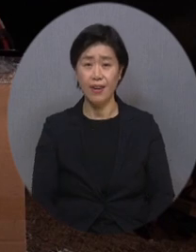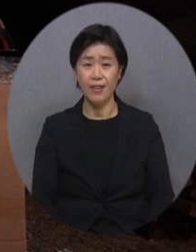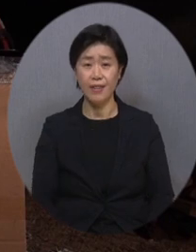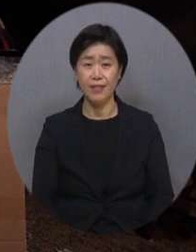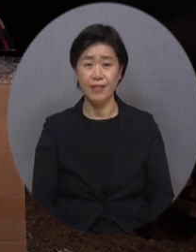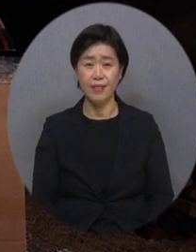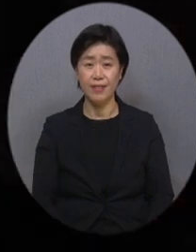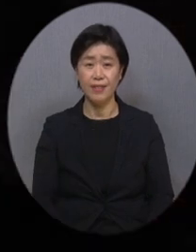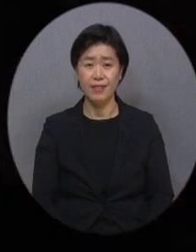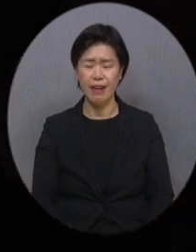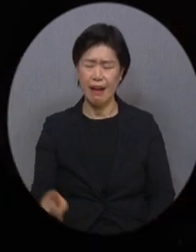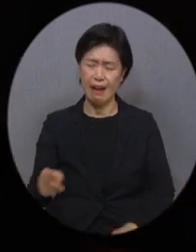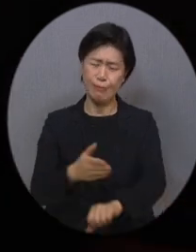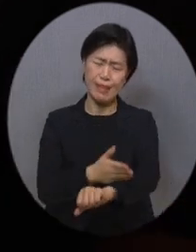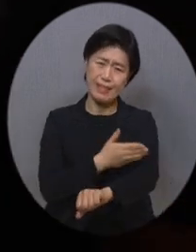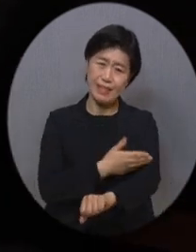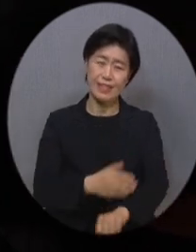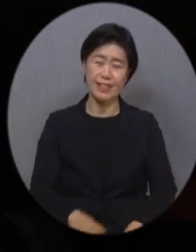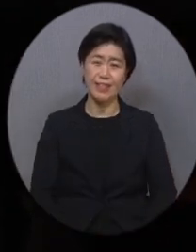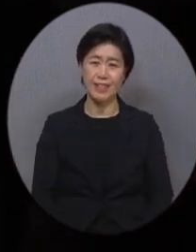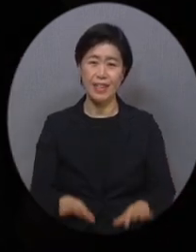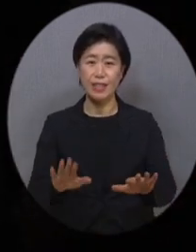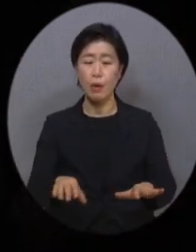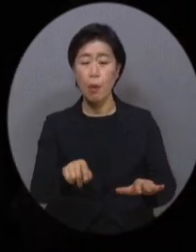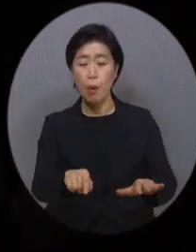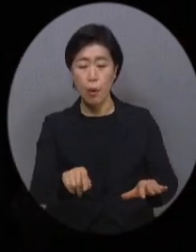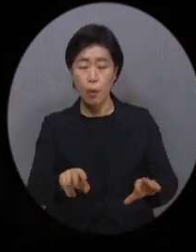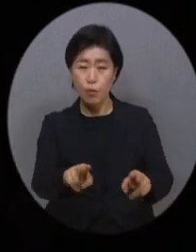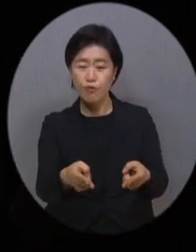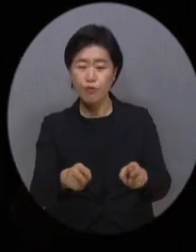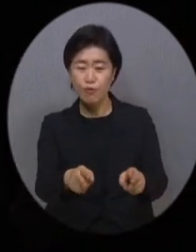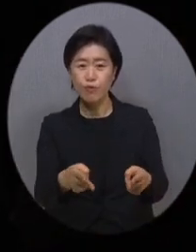어? 과하다니까. 여기 고기 구워 먹고 있다니까.